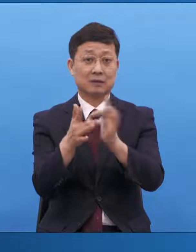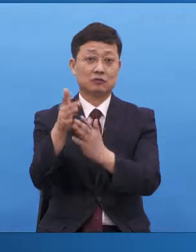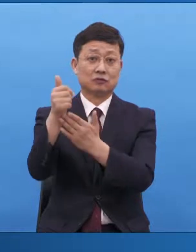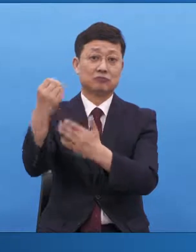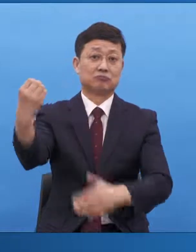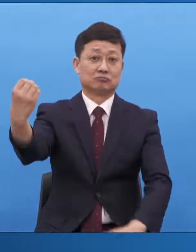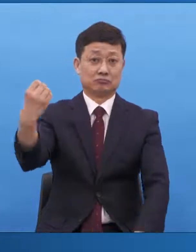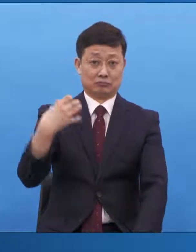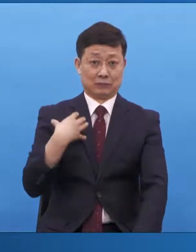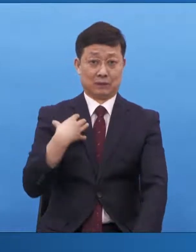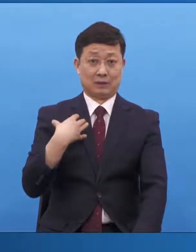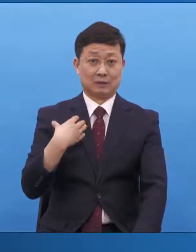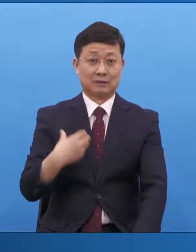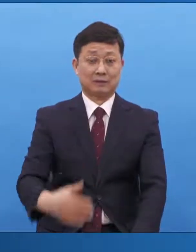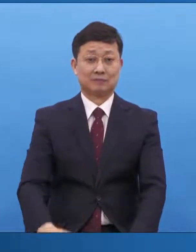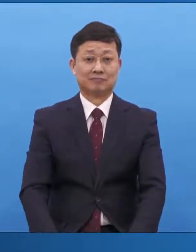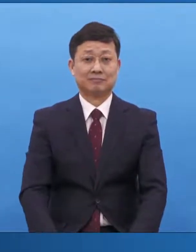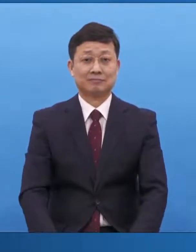지금